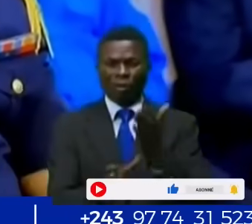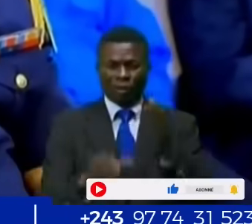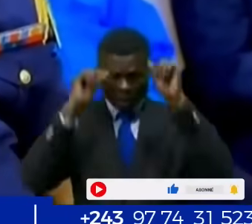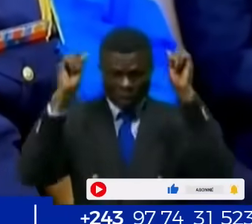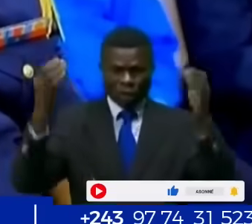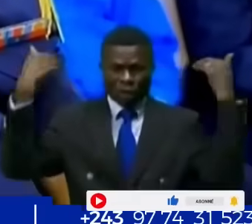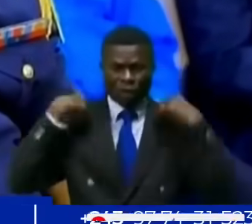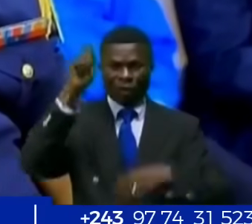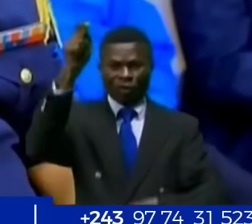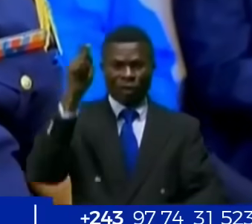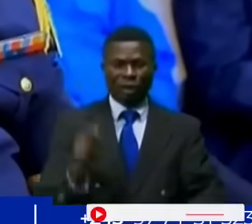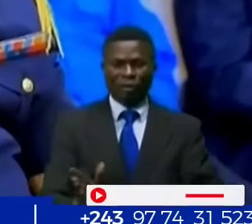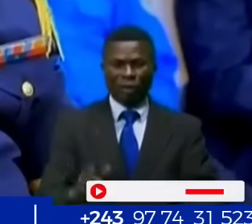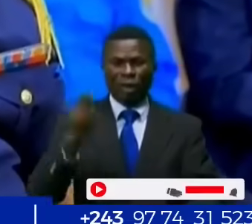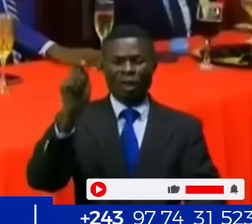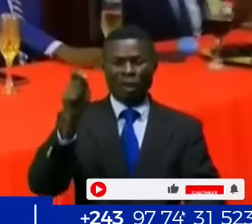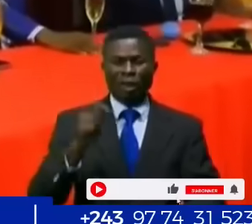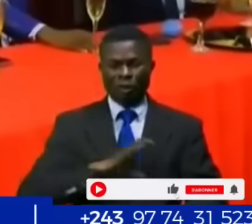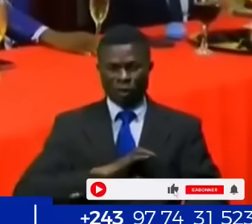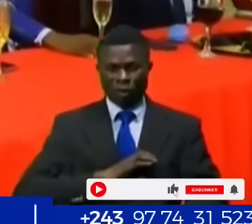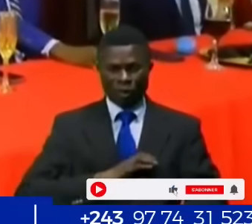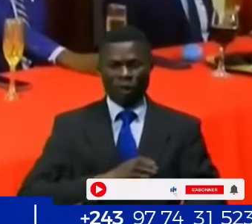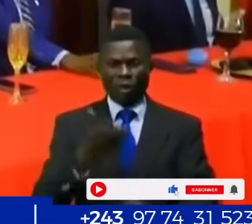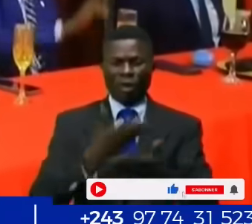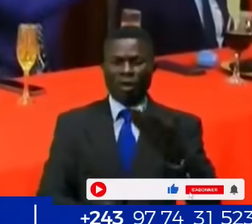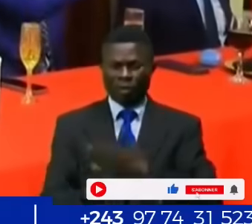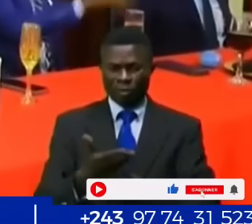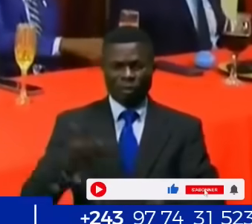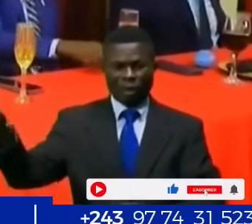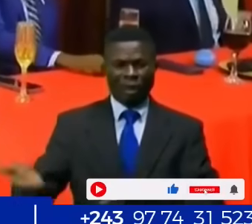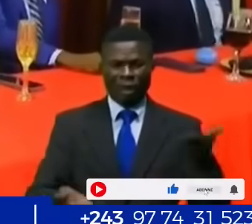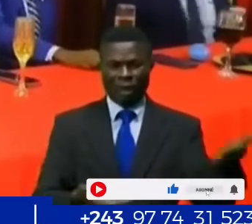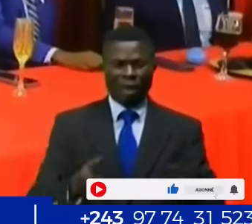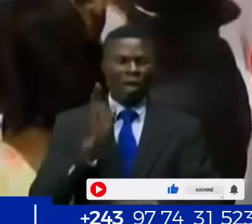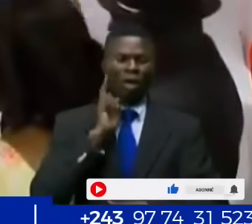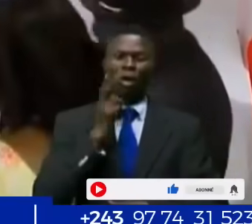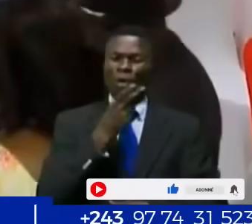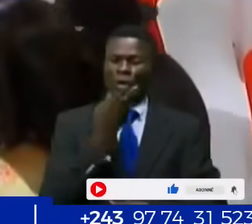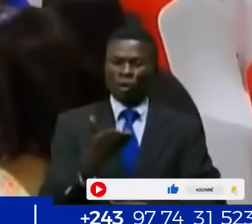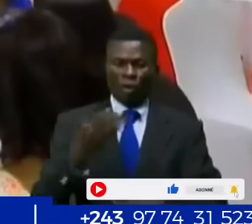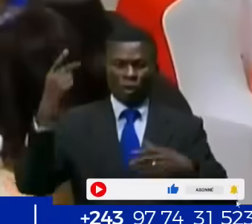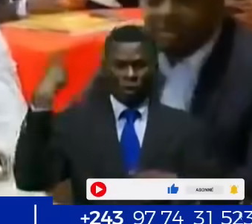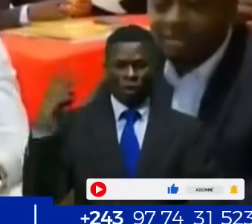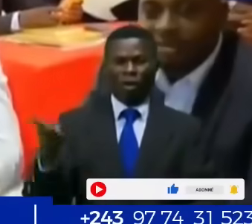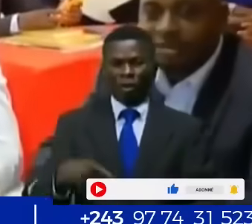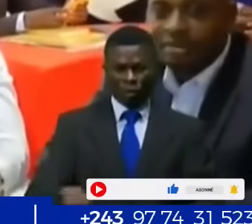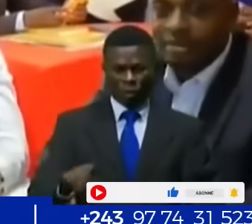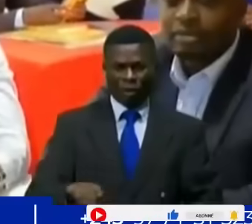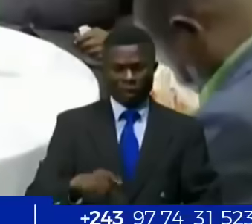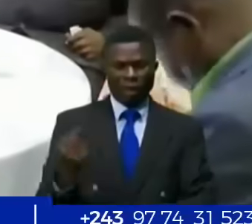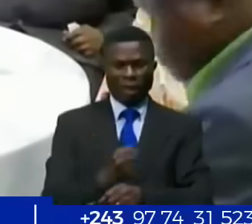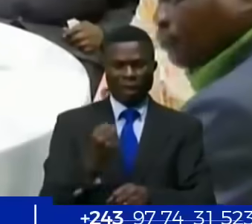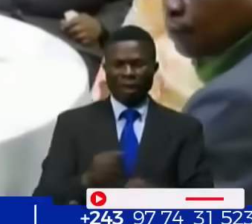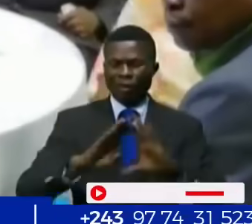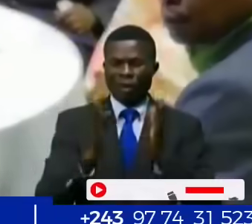commissaire divisionnaire Raoul Tchaloué, s'est clôturée par une réception à l'hôtel Kirikou où les députés provinciaux, les agents et cadres